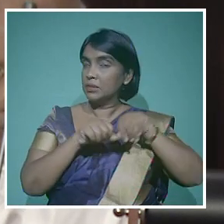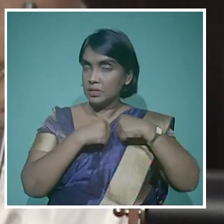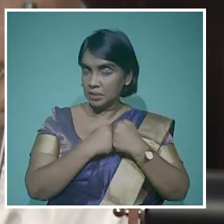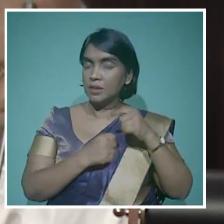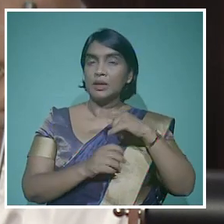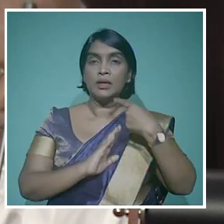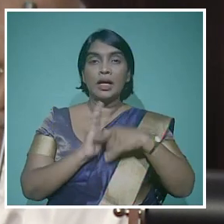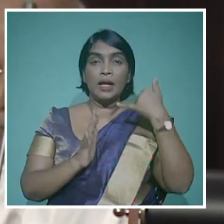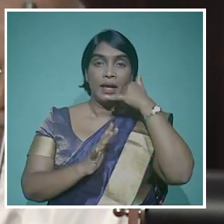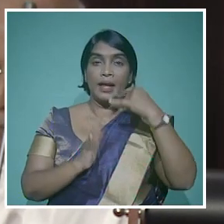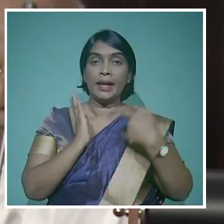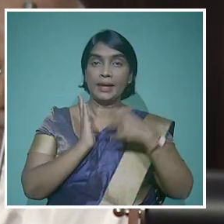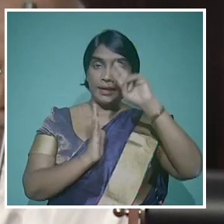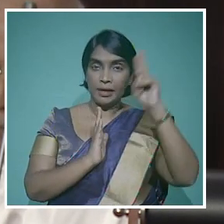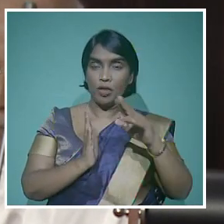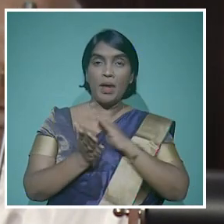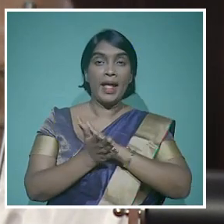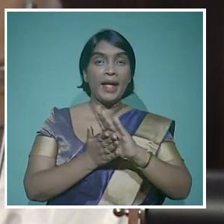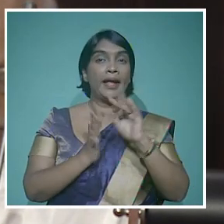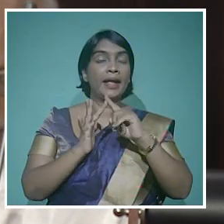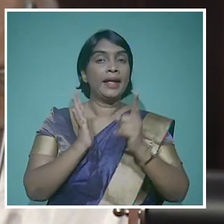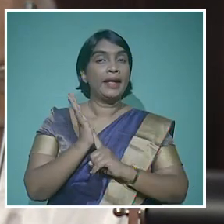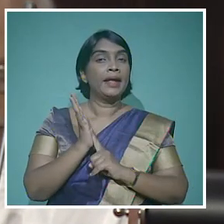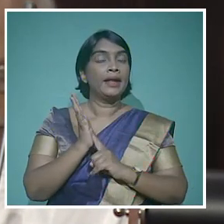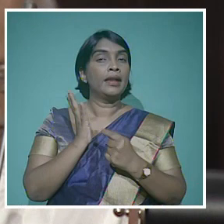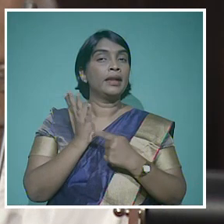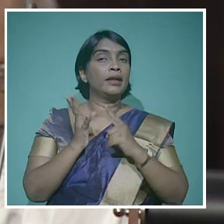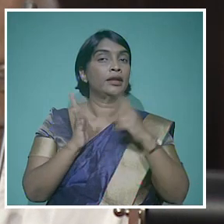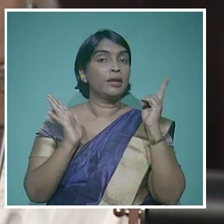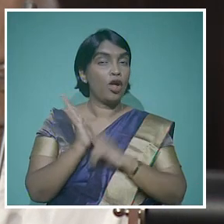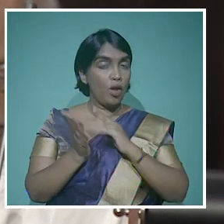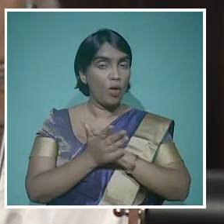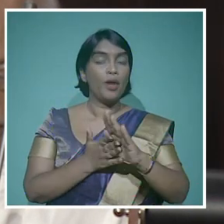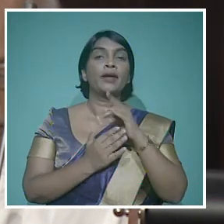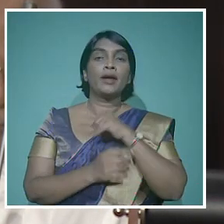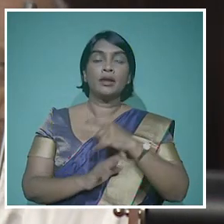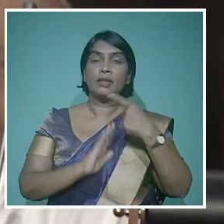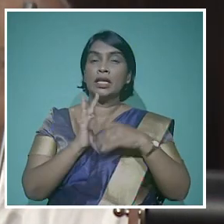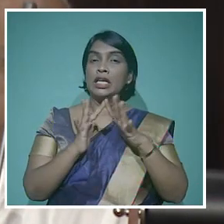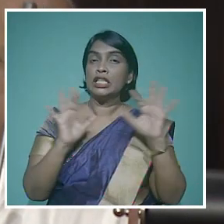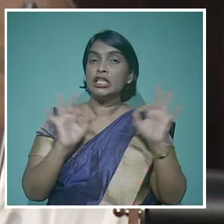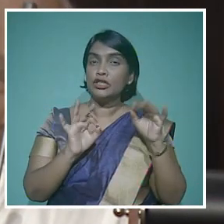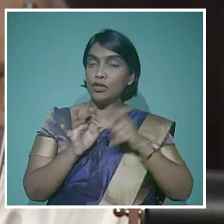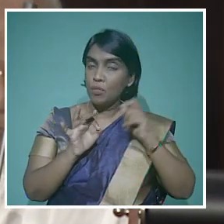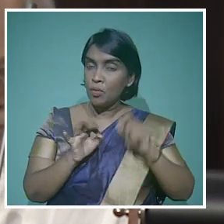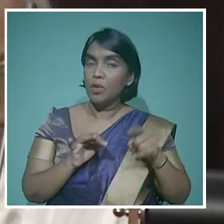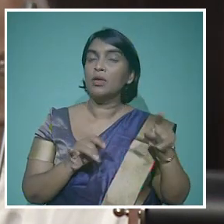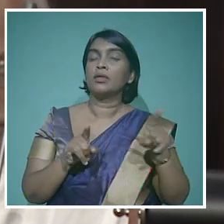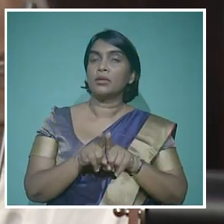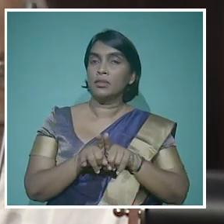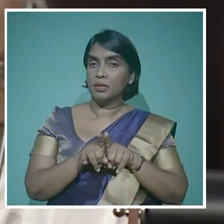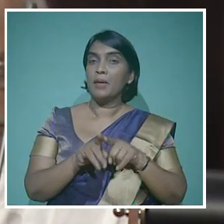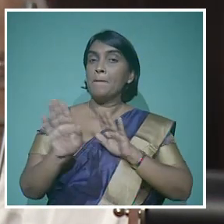ශ්‍රී ලංකා ටෙලිකොම්, කොළඹ හිල්ටන් හෝටලය, වෝටර්ස් එජ් හෝටලය හා ශ්‍රී ලංකා රක්ෂණ සංස්ථාව හා